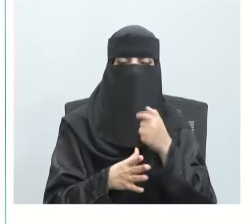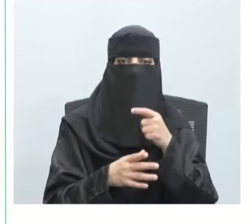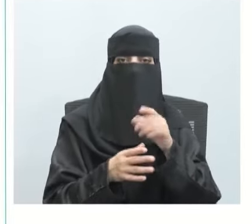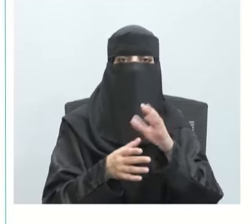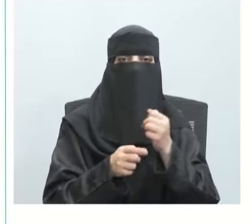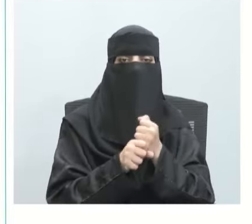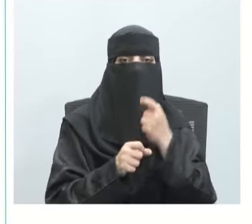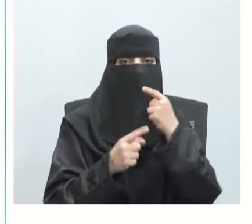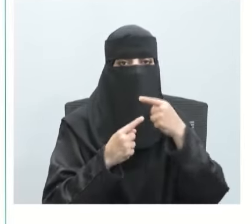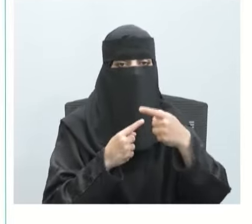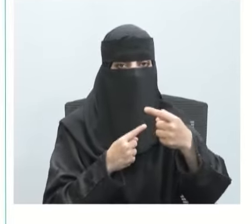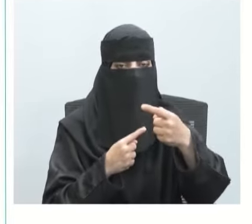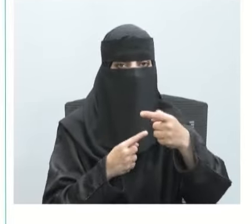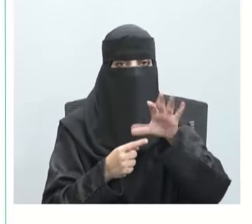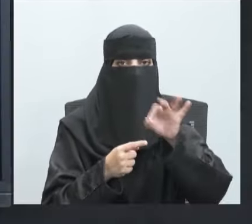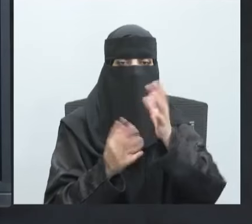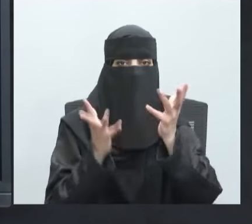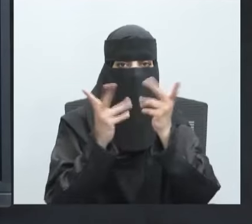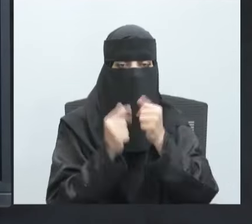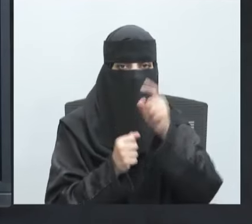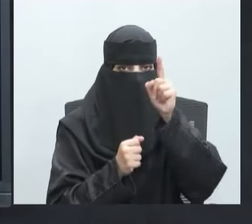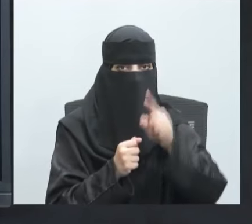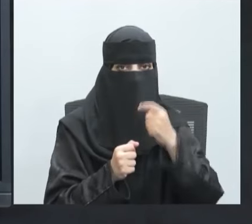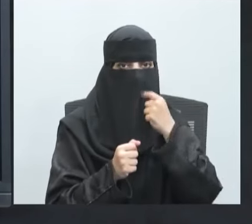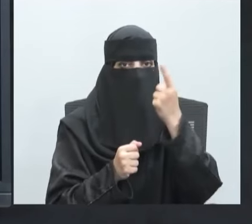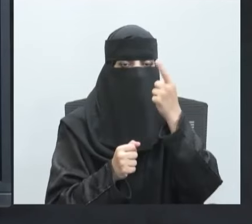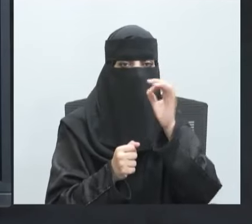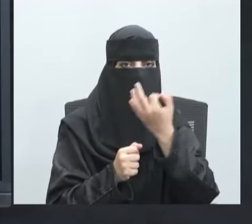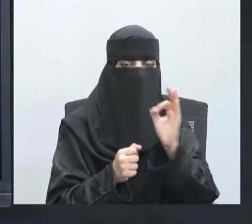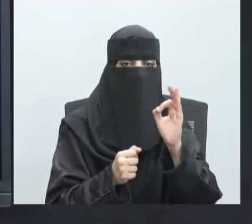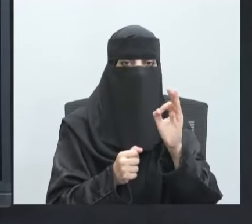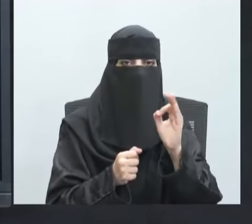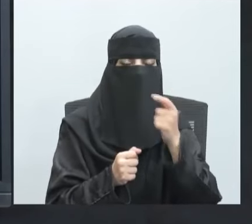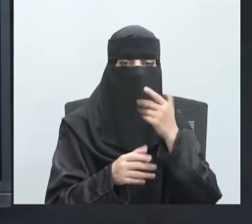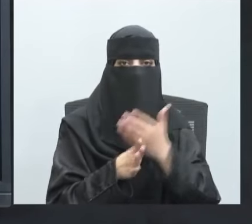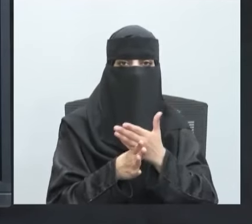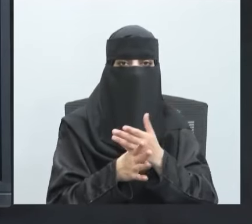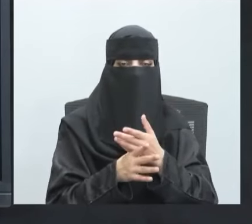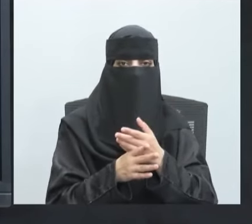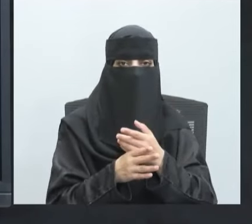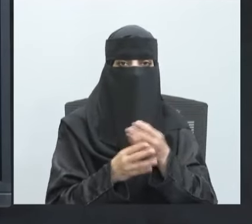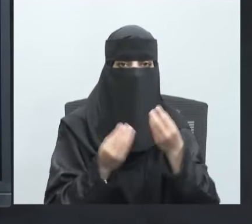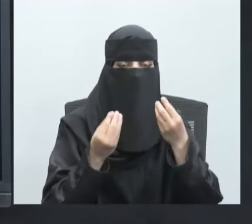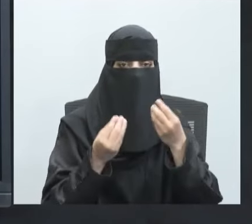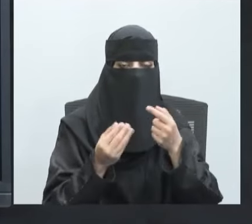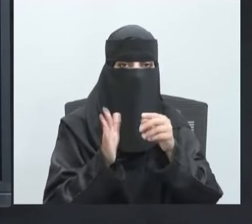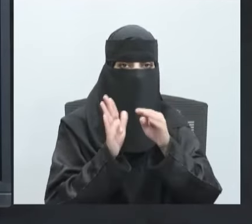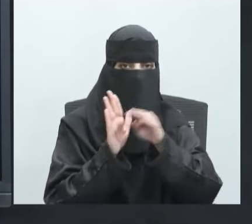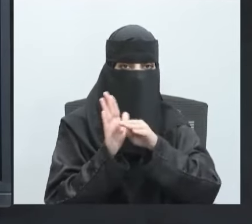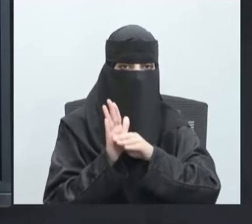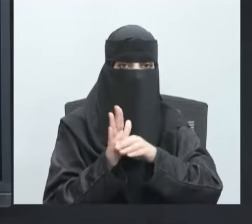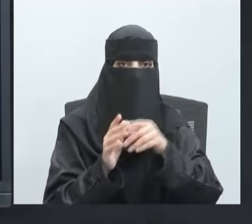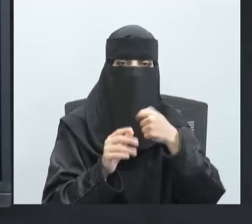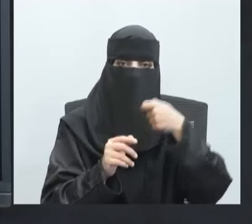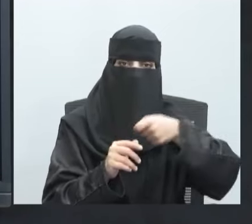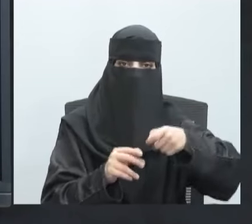على مدار عام كامل فتحسب دخلك لمده عام كامل لان الالتزامات التي تكون لديك مختلفه و